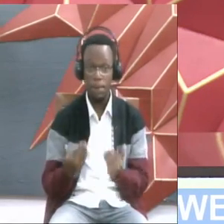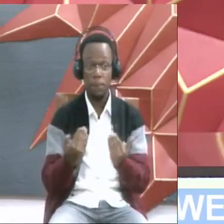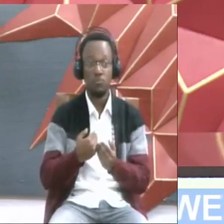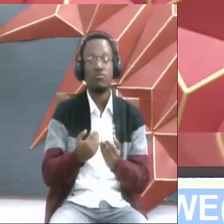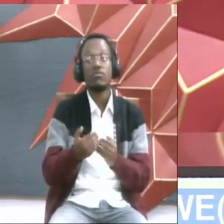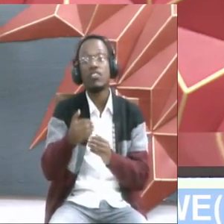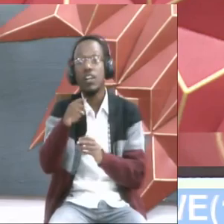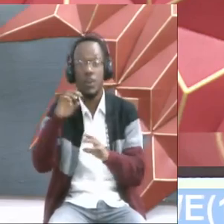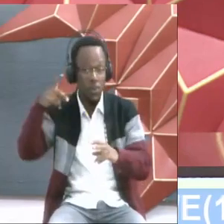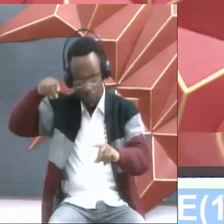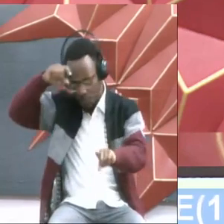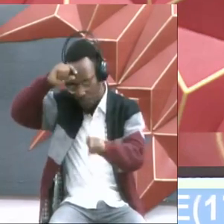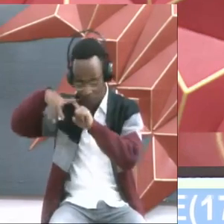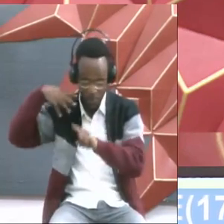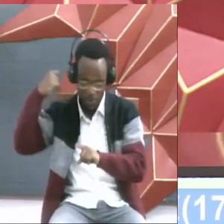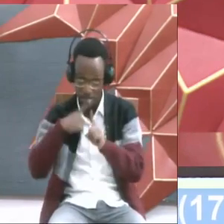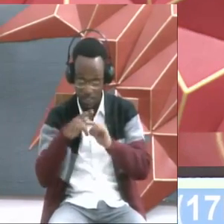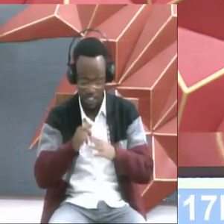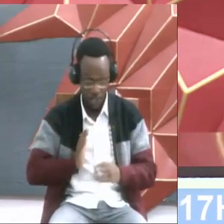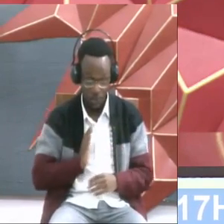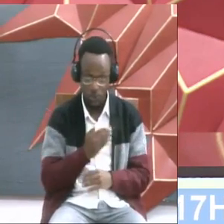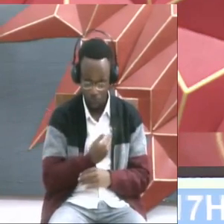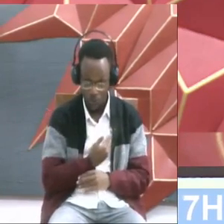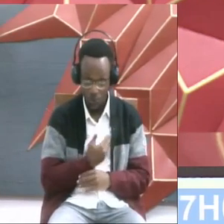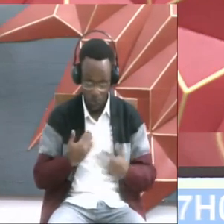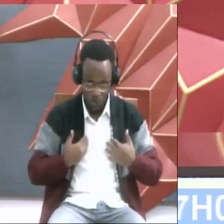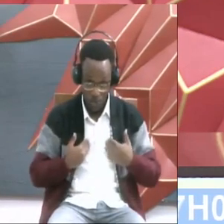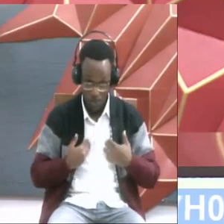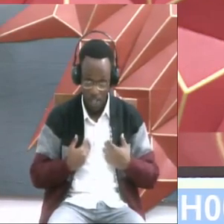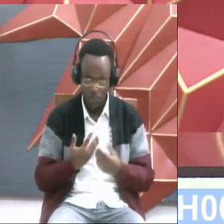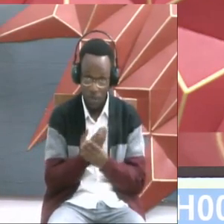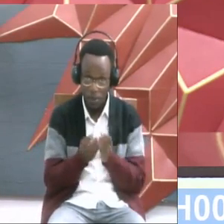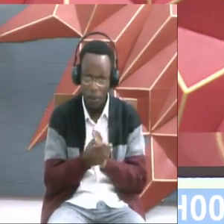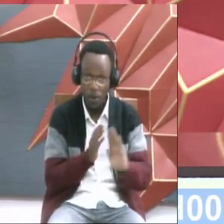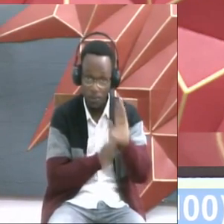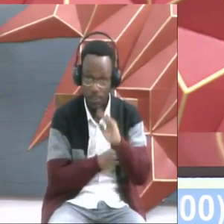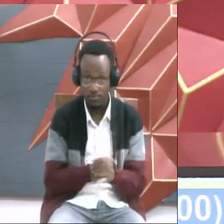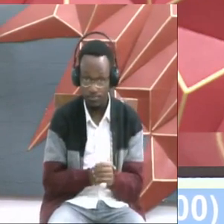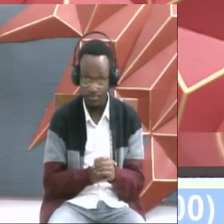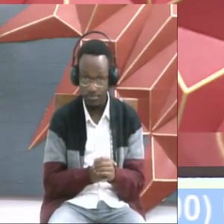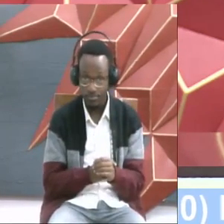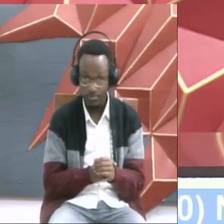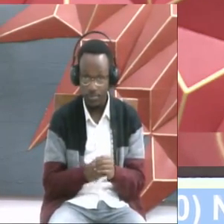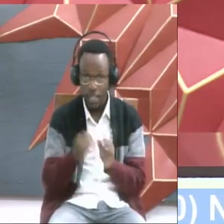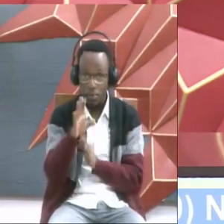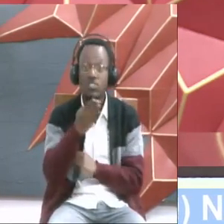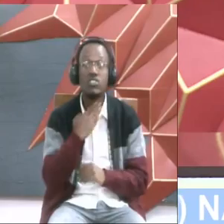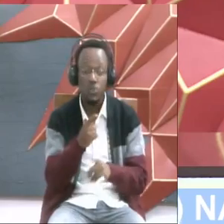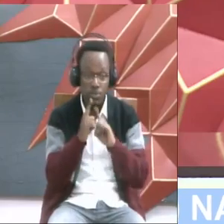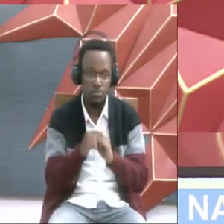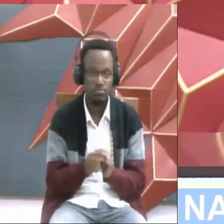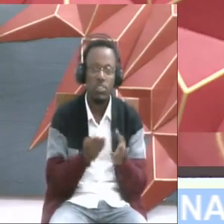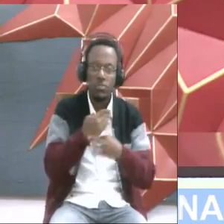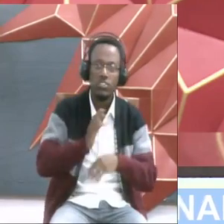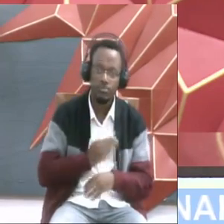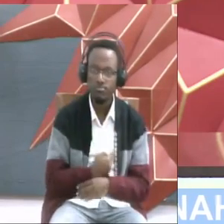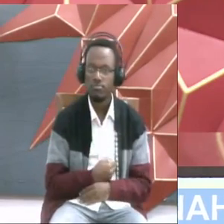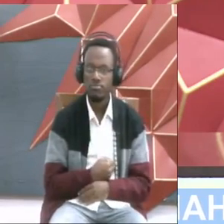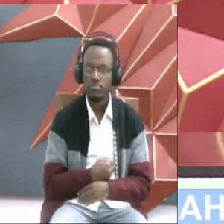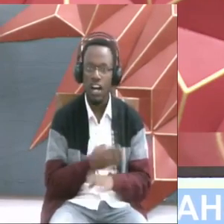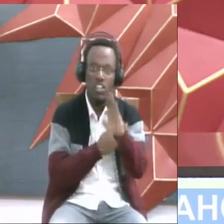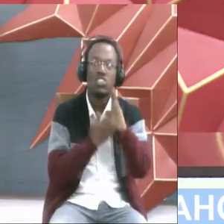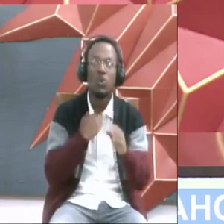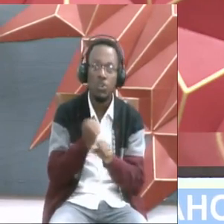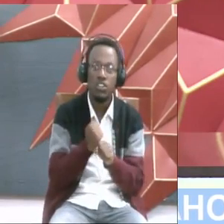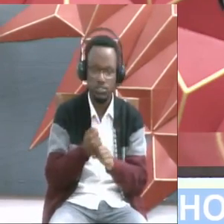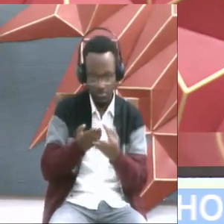yayo nigomba gukora izoca muri twebwe nigomba kuvuga izoca muri twebwe nigomba kugenda